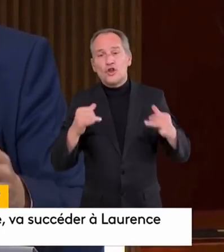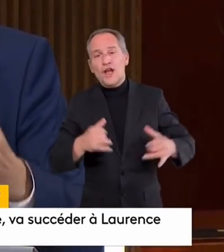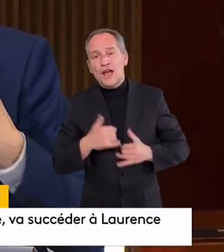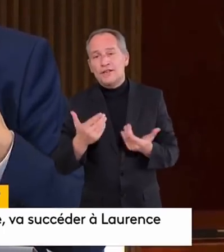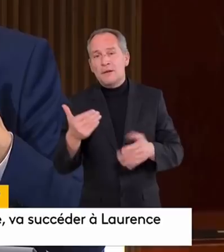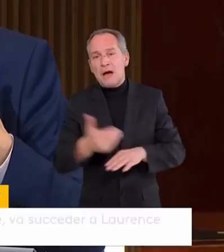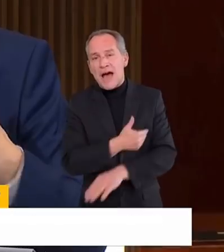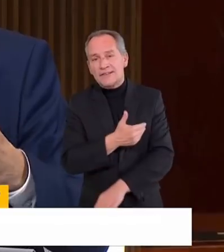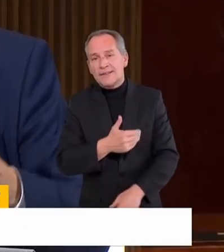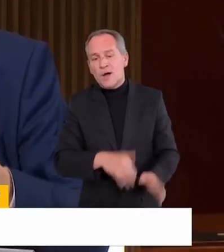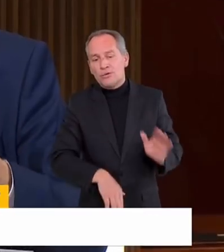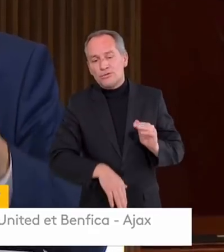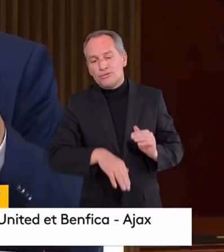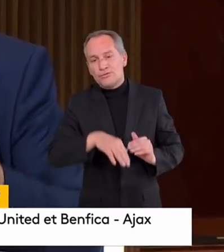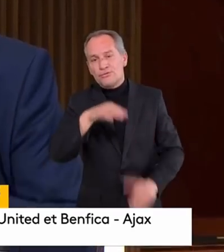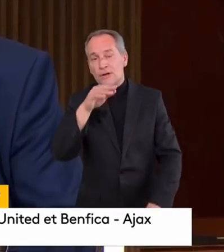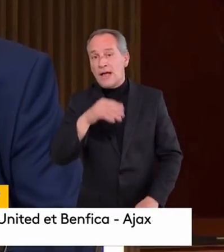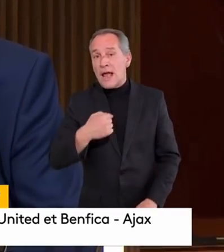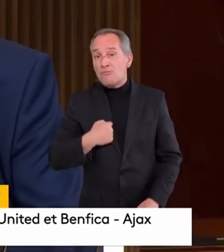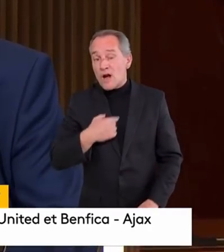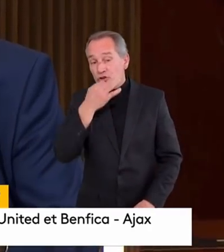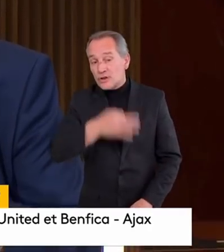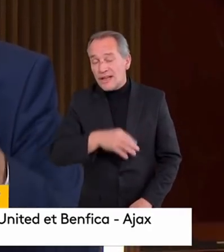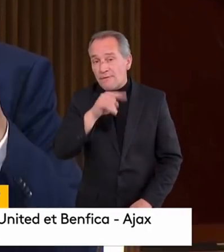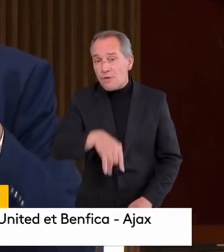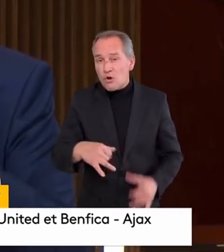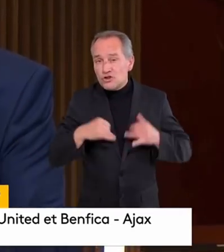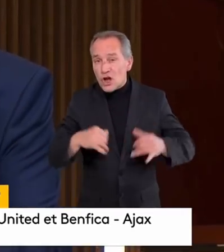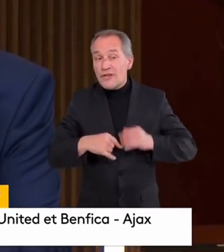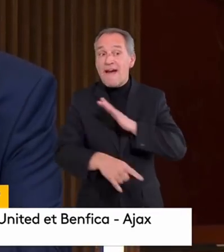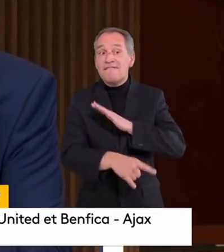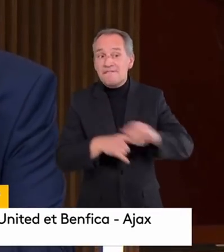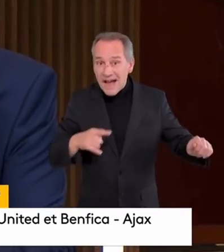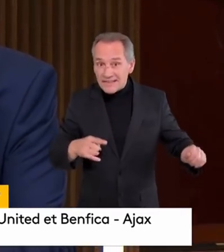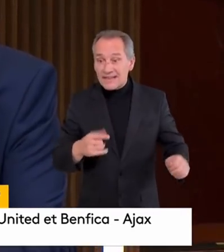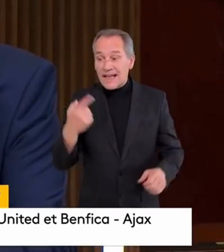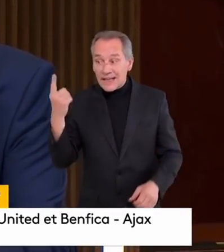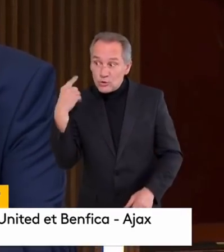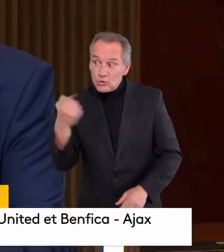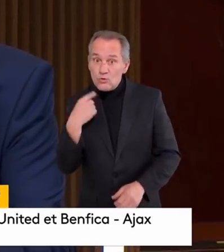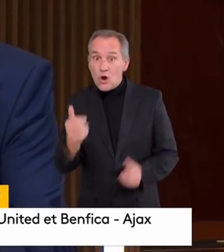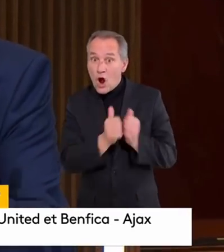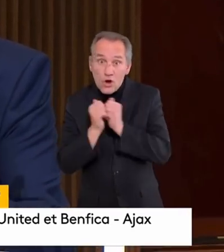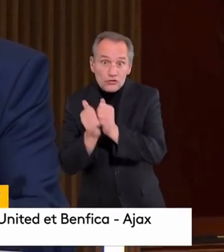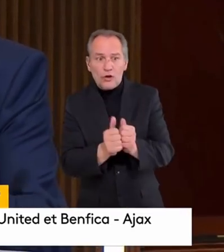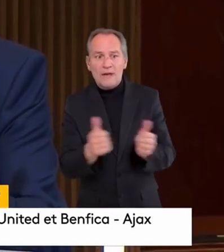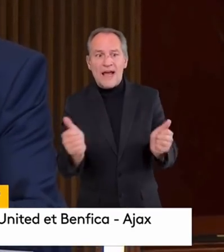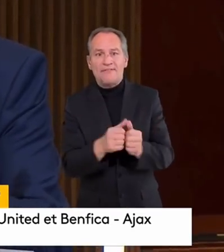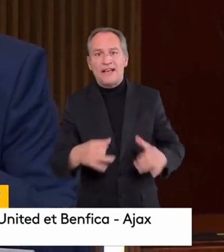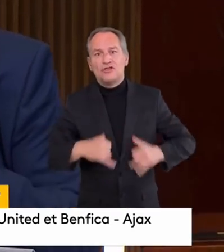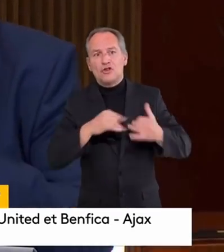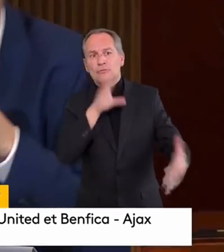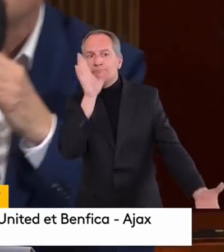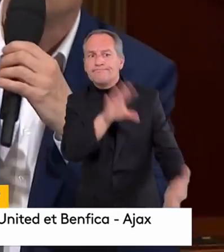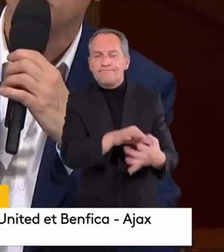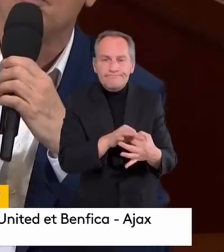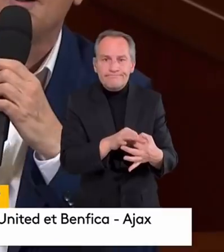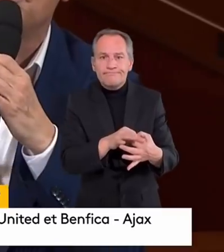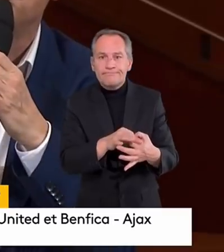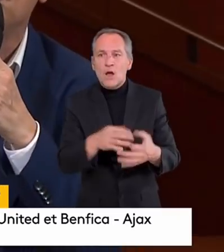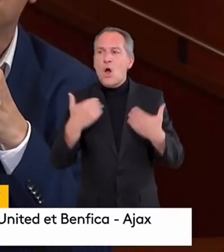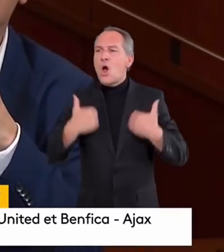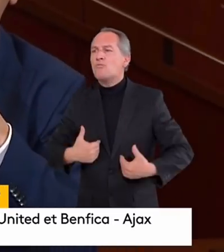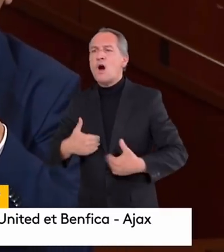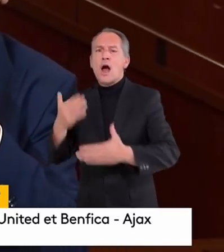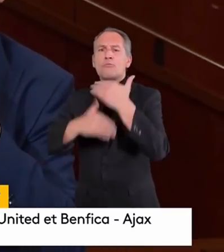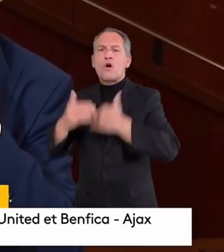jeunesse se passe. Eh bien, moi, je dis, il faut que jeunesse se fasse et qu'on fasse avec elle. Et au lieu de le dire à la jeunesse, voilà mon programme